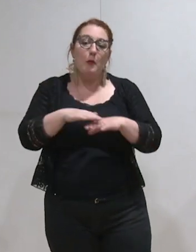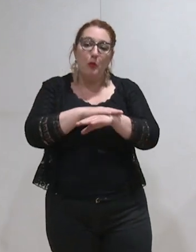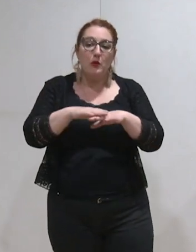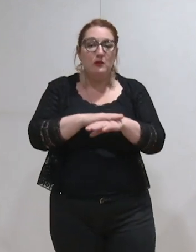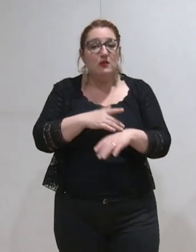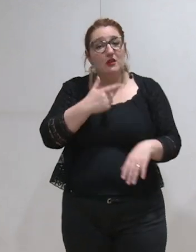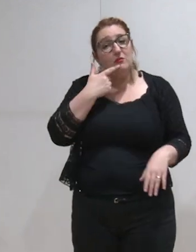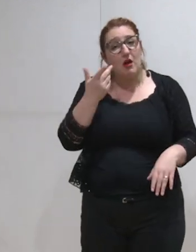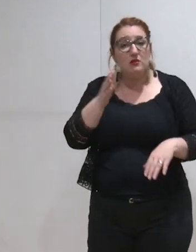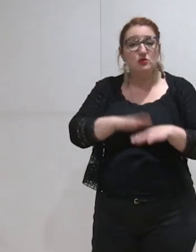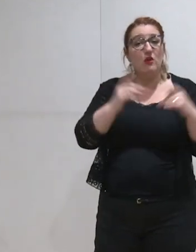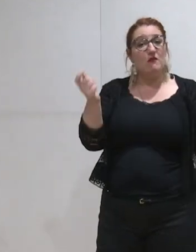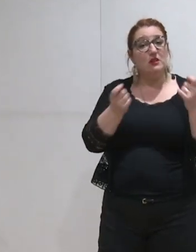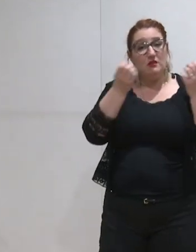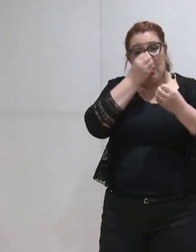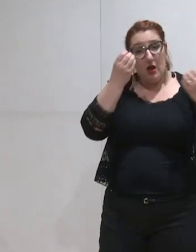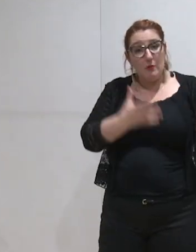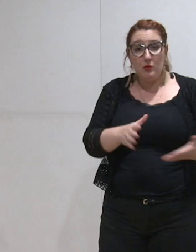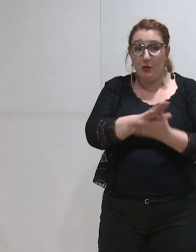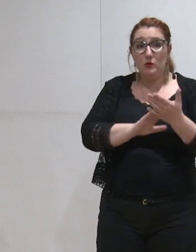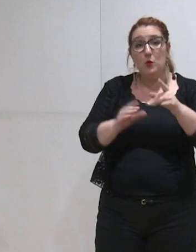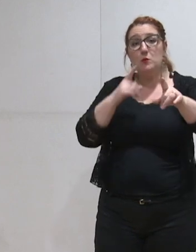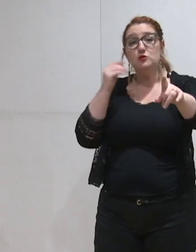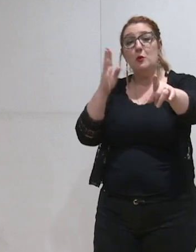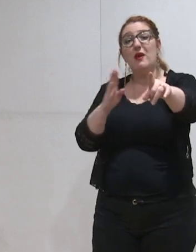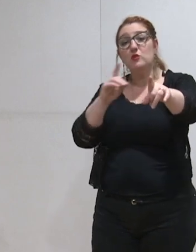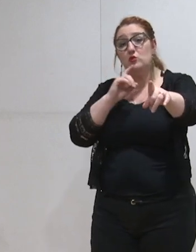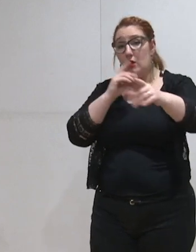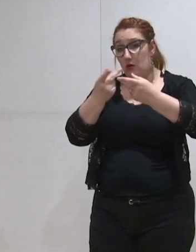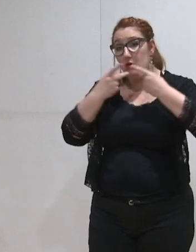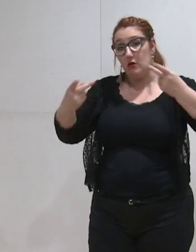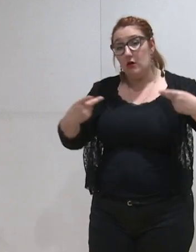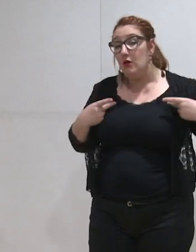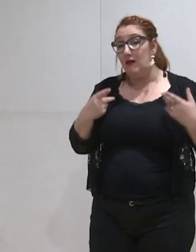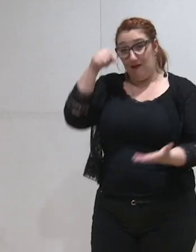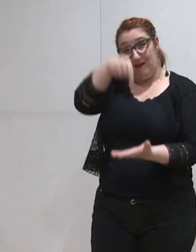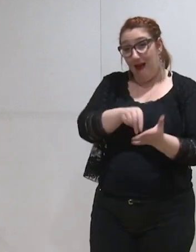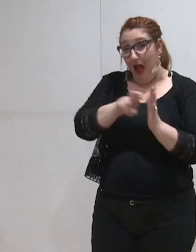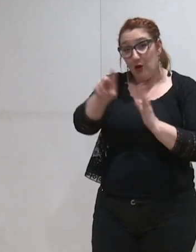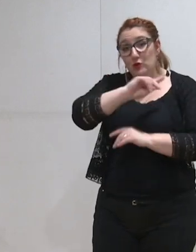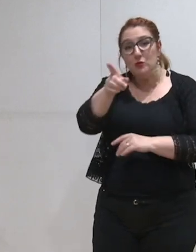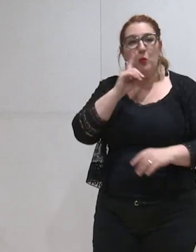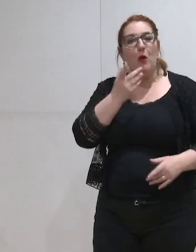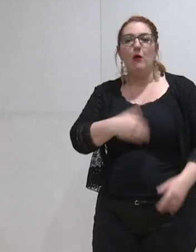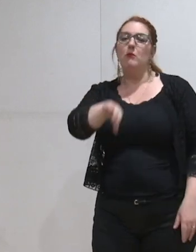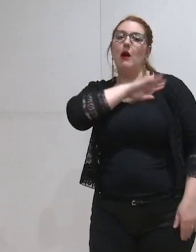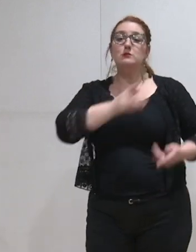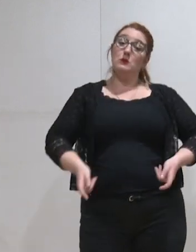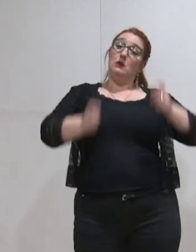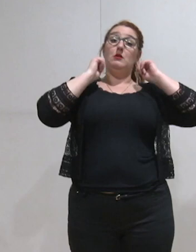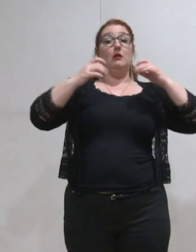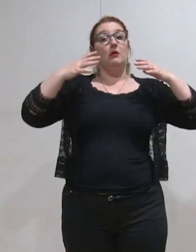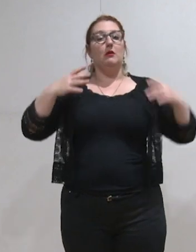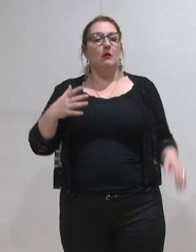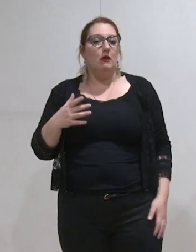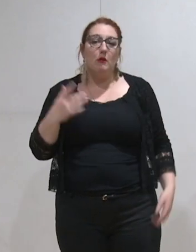festival qui n'étit pas sur Grenoble comme l'a rappelé Olivier Bertrand parce que sinon on peut aussi nous nous nous faire porter le fait que l'ensemble des annulations de